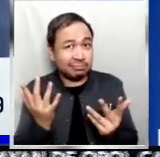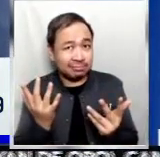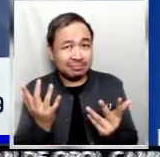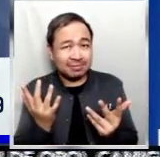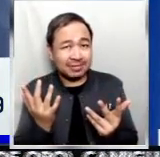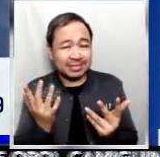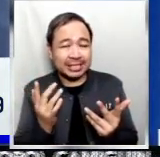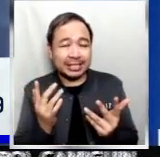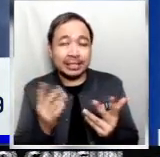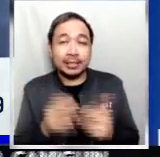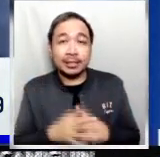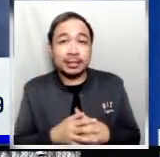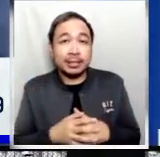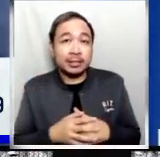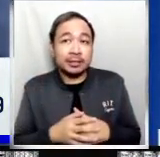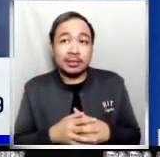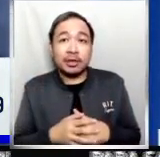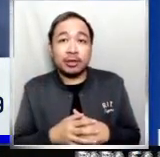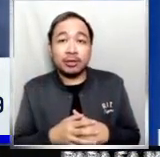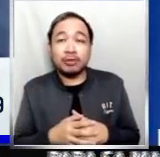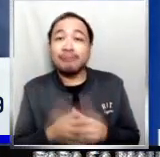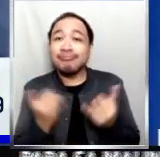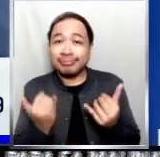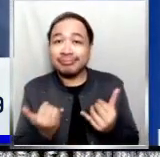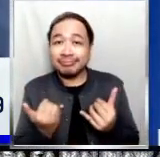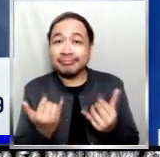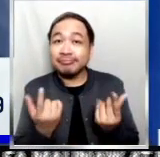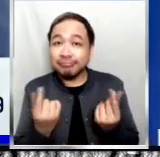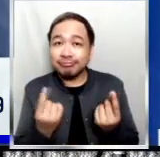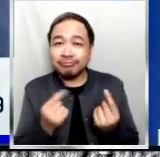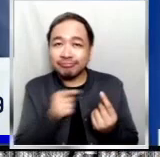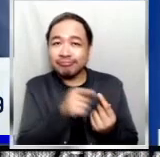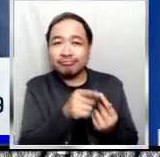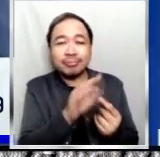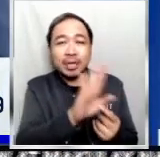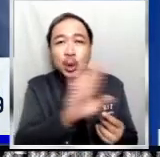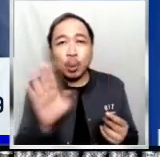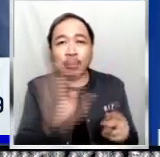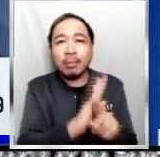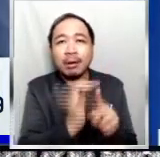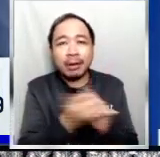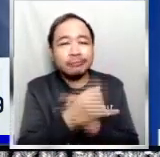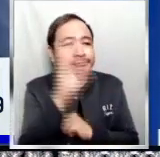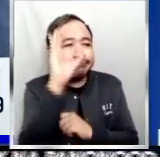Kaya hanapin ninyo yan sa barangay ninyo.